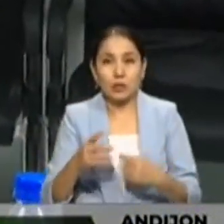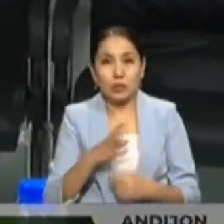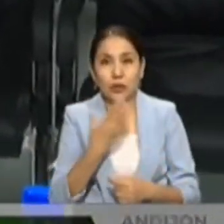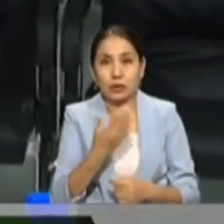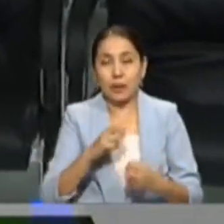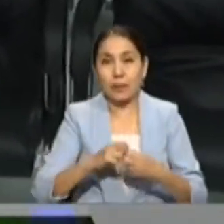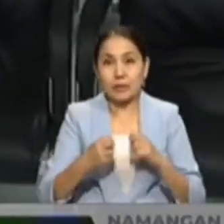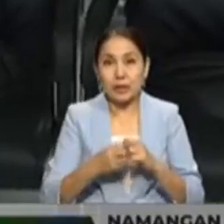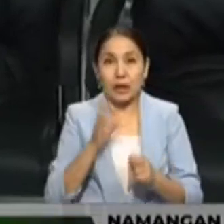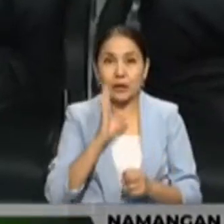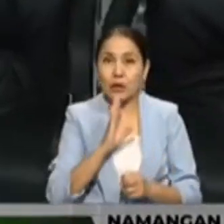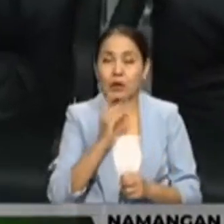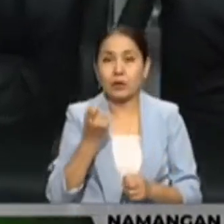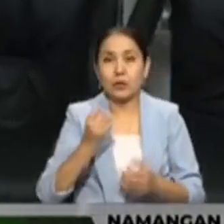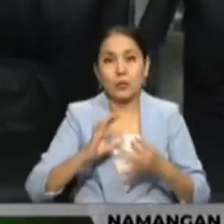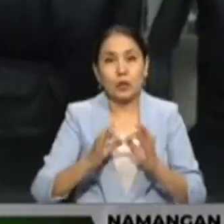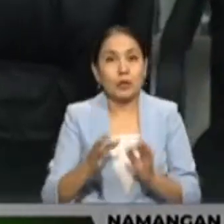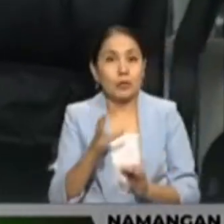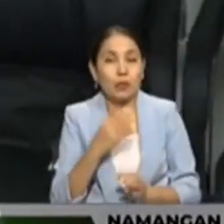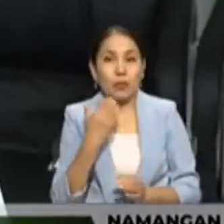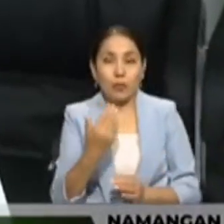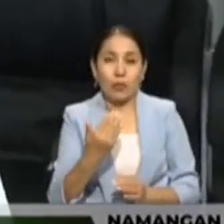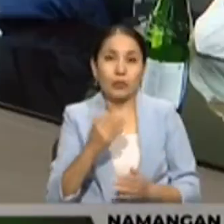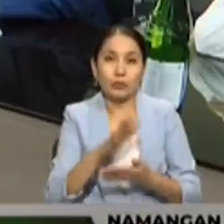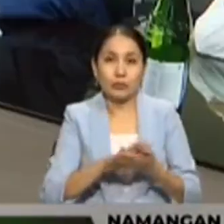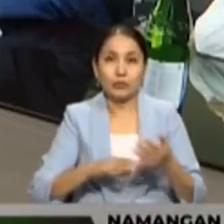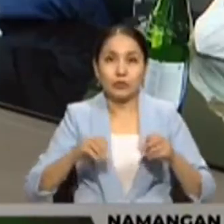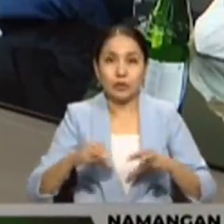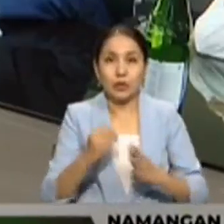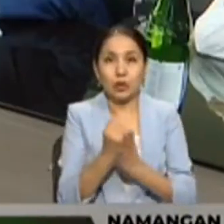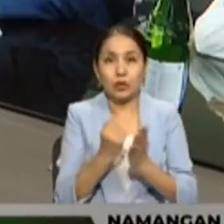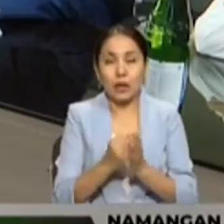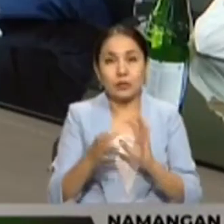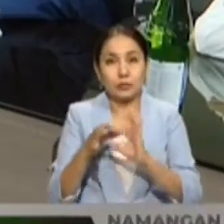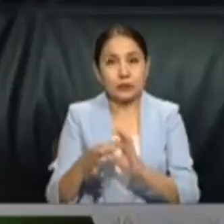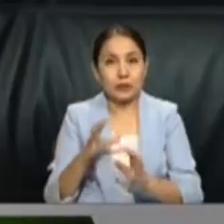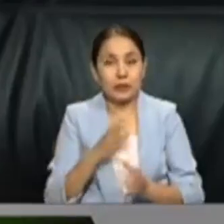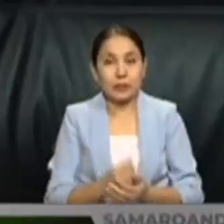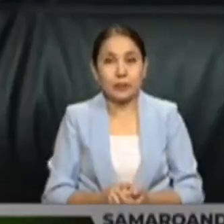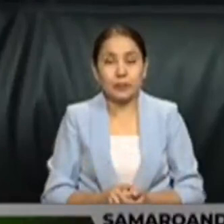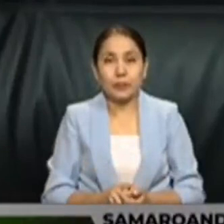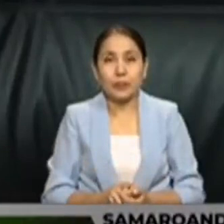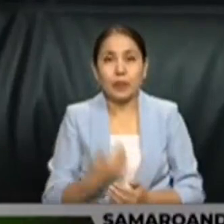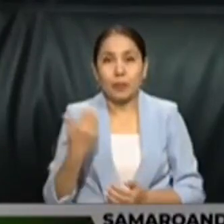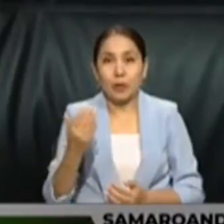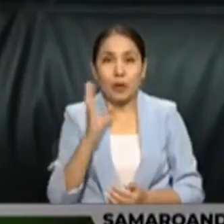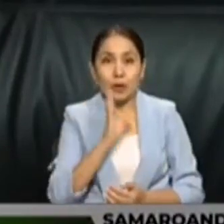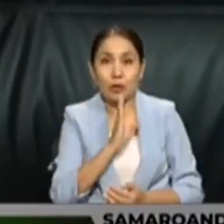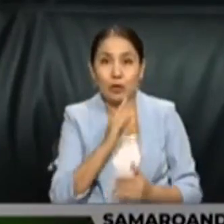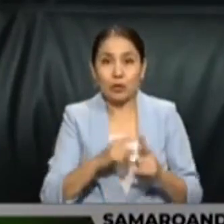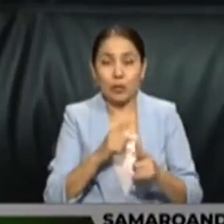ayolning masalasi esa biroz murakkab bo'lgani uchun bu ishni hal etish notariusga biriktirildi. Mana mana shu ayolning